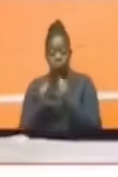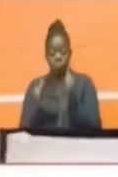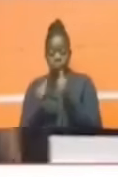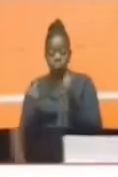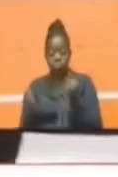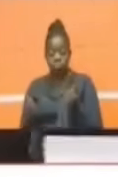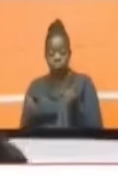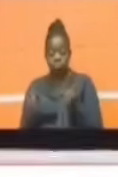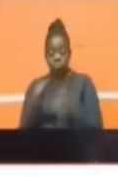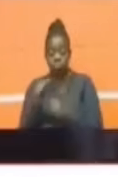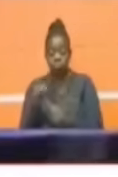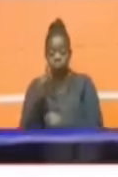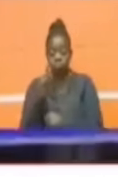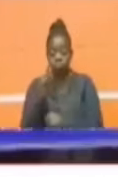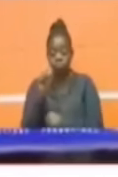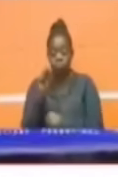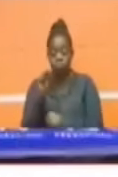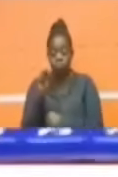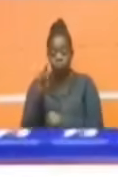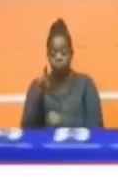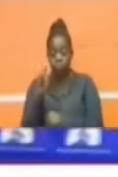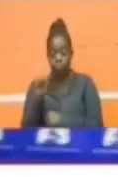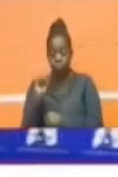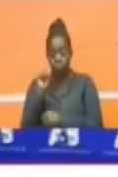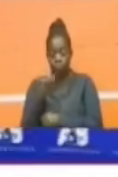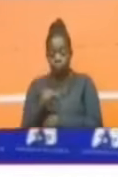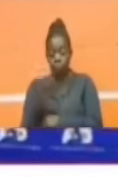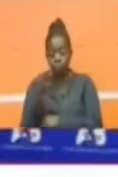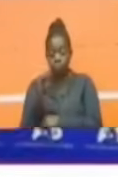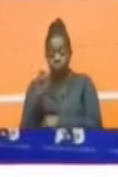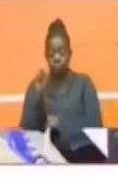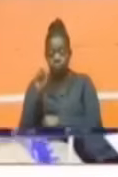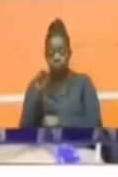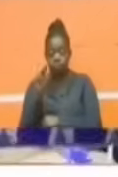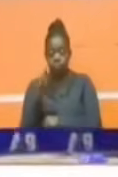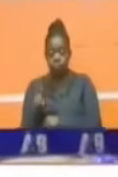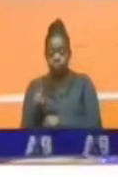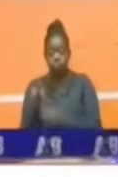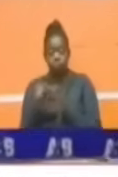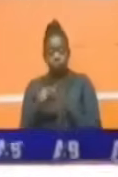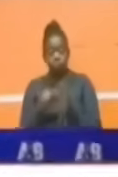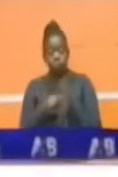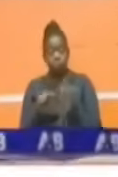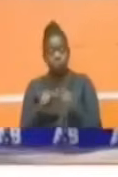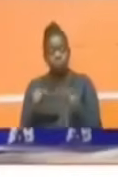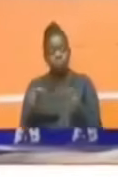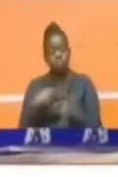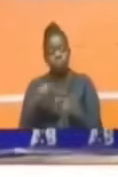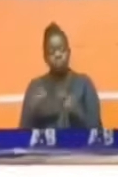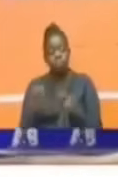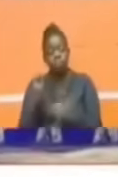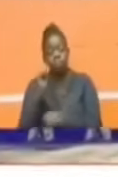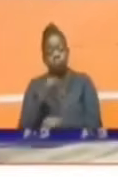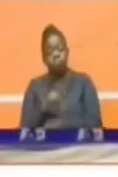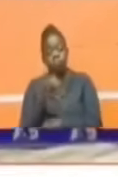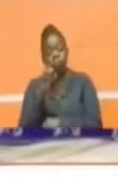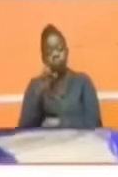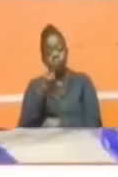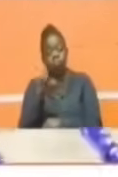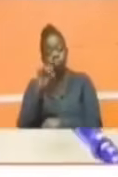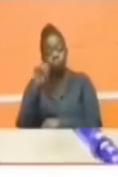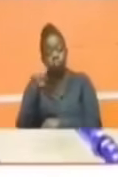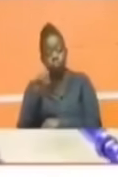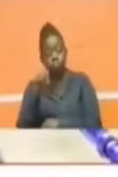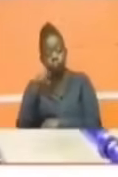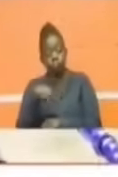Nyebyo kubadenura kamada ntege shuwa faya akubye Frank Angobi kubonero ate soja akubye Laija Kakembo mumi tonziranga